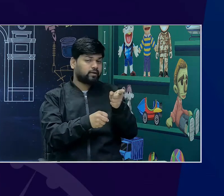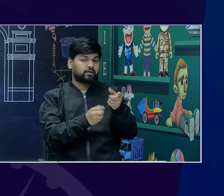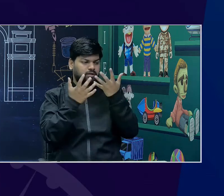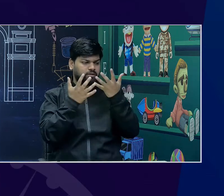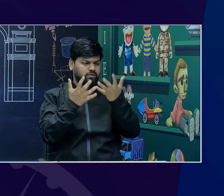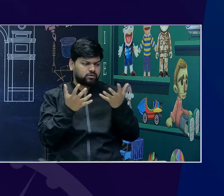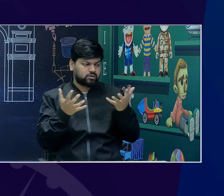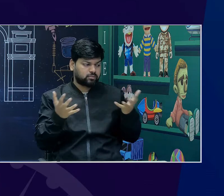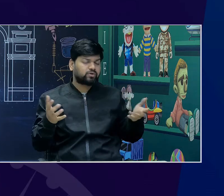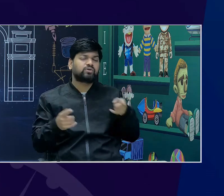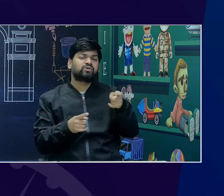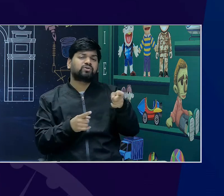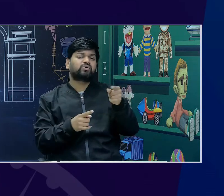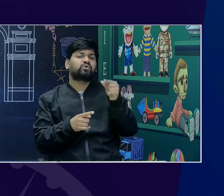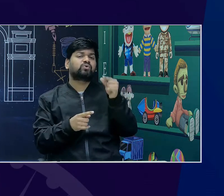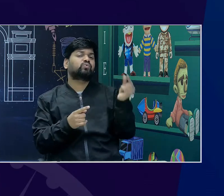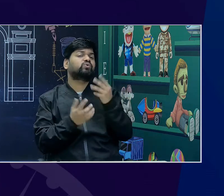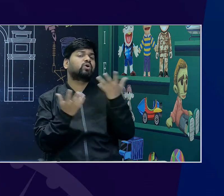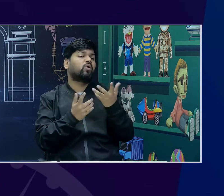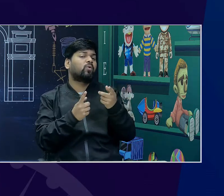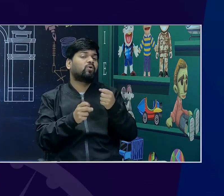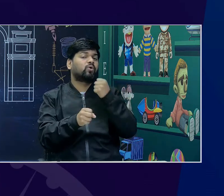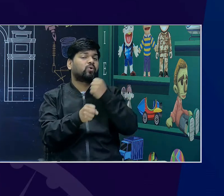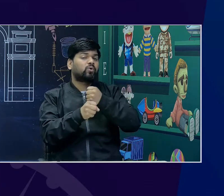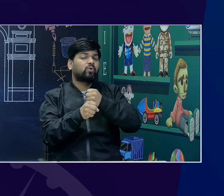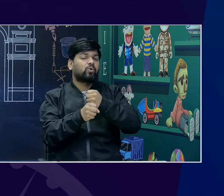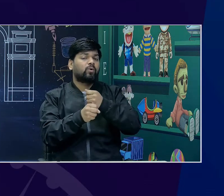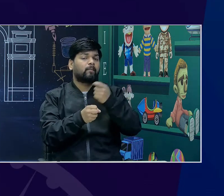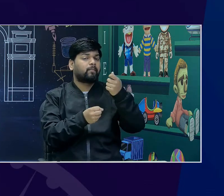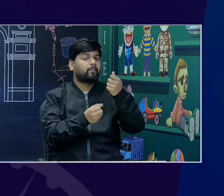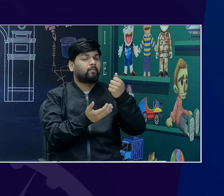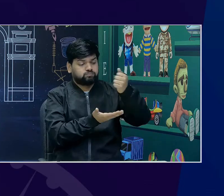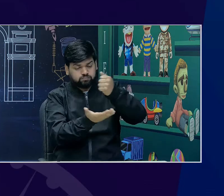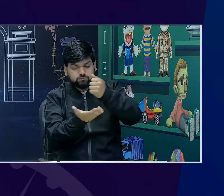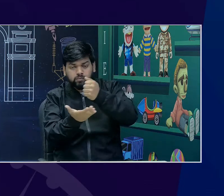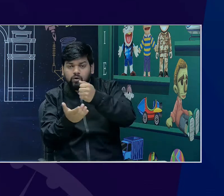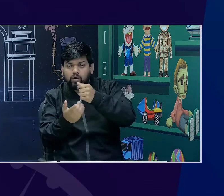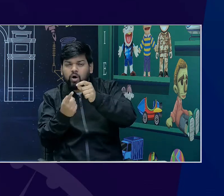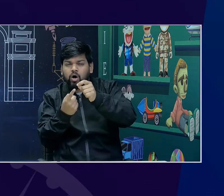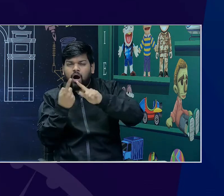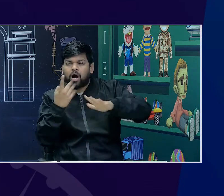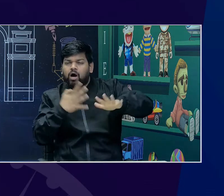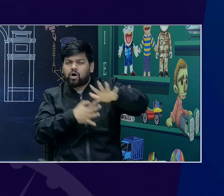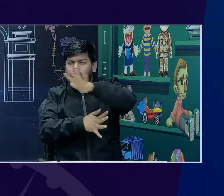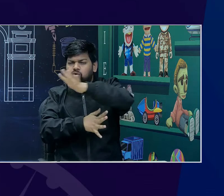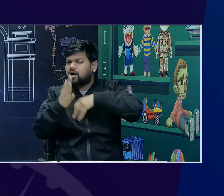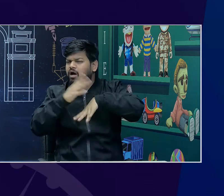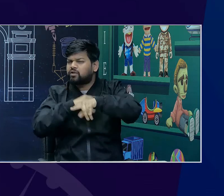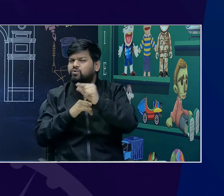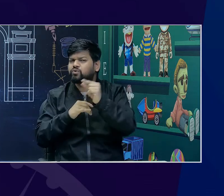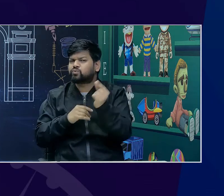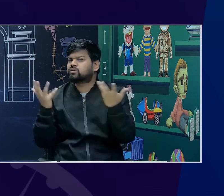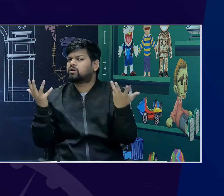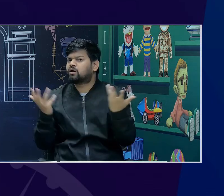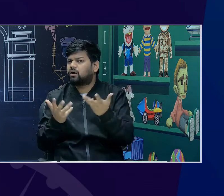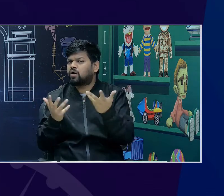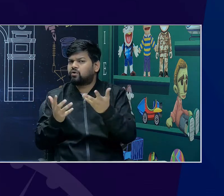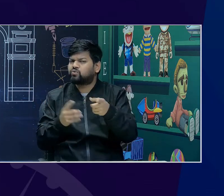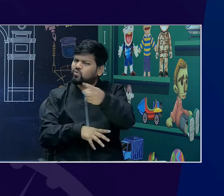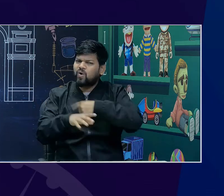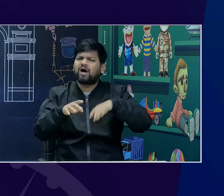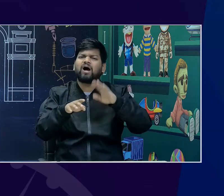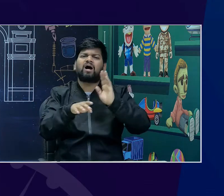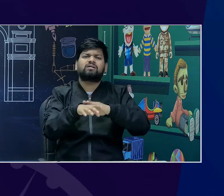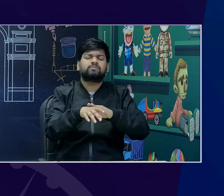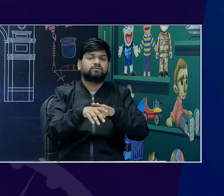in the economy. So आपने देखा होगा street lights या roads हैं या आपके public parks हैं, they are all